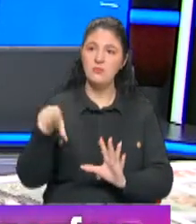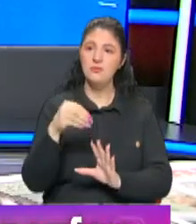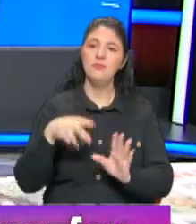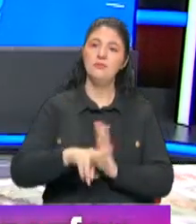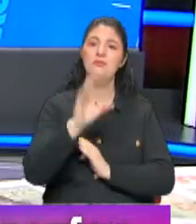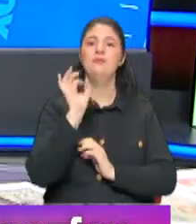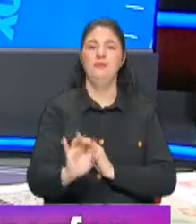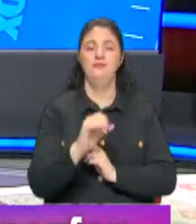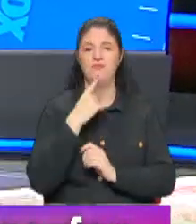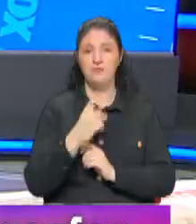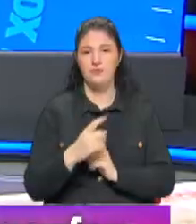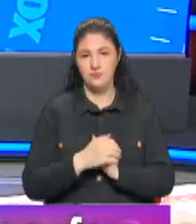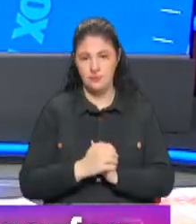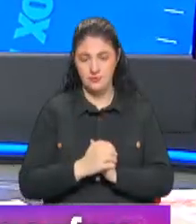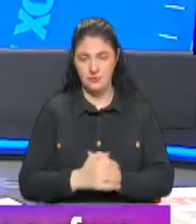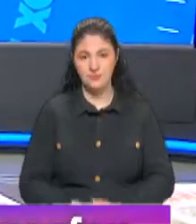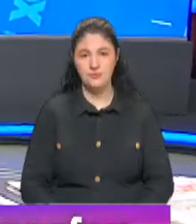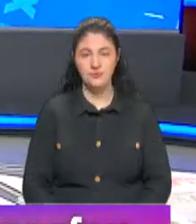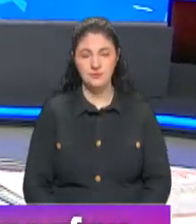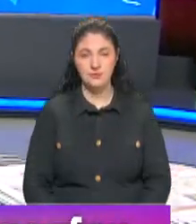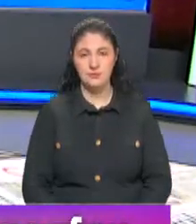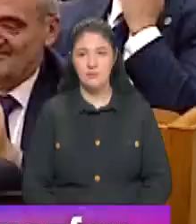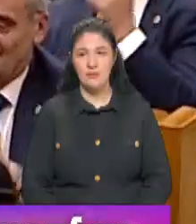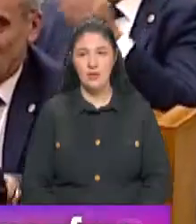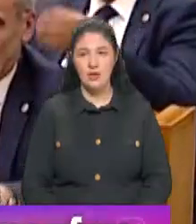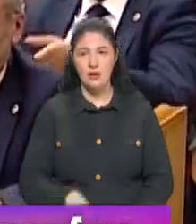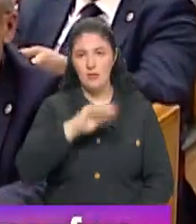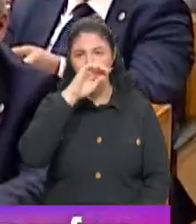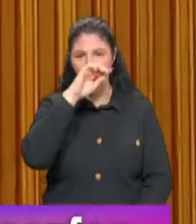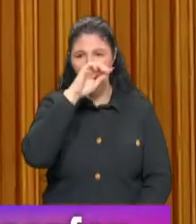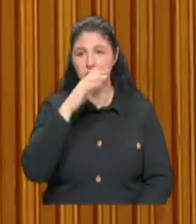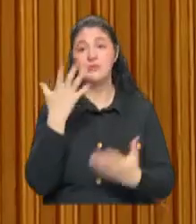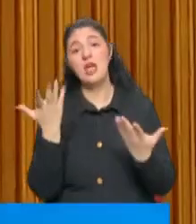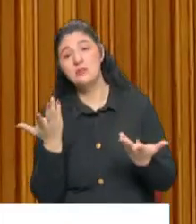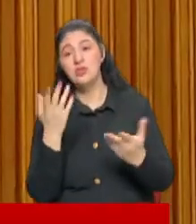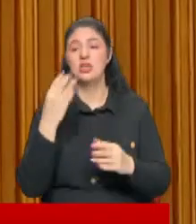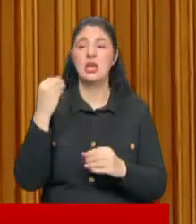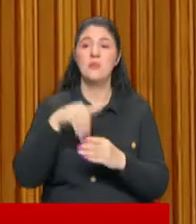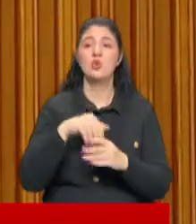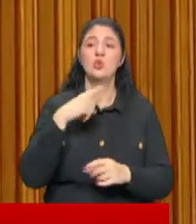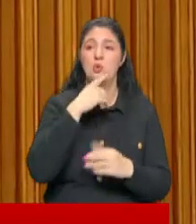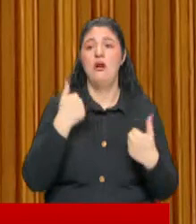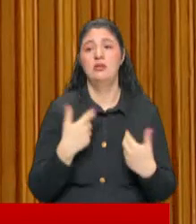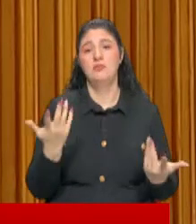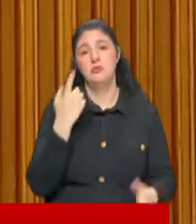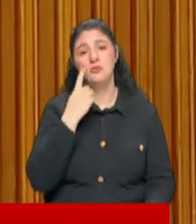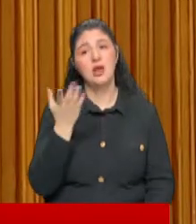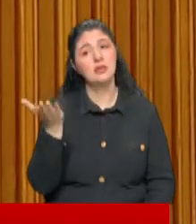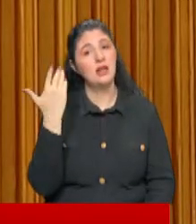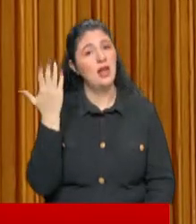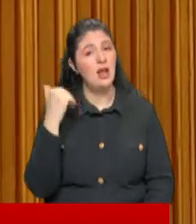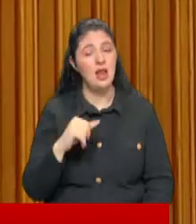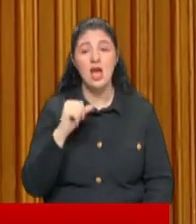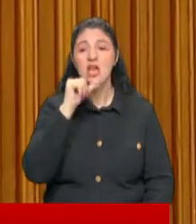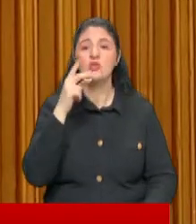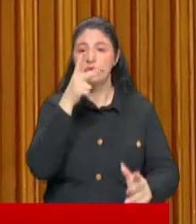şey yolunda sözleriyle neymiş iyi Parti zor durumdaymış Bak sen el